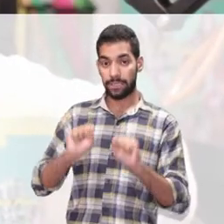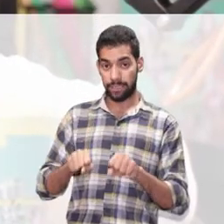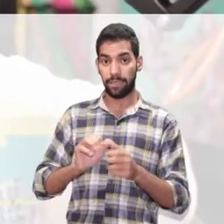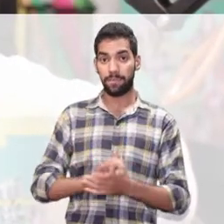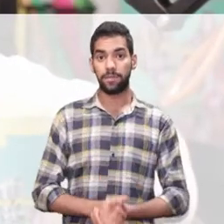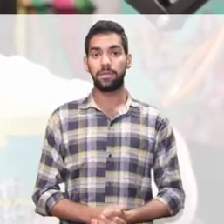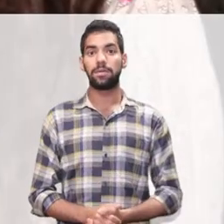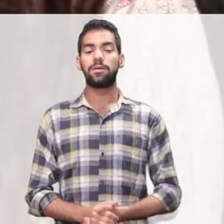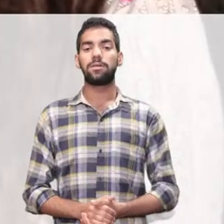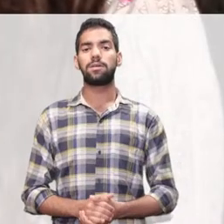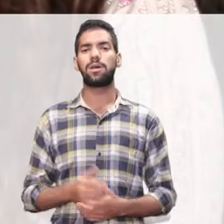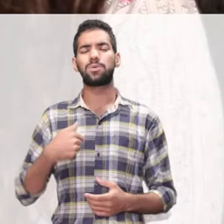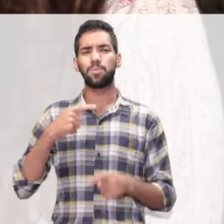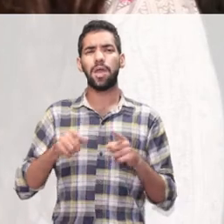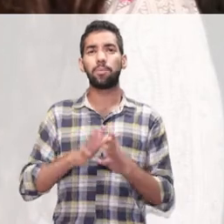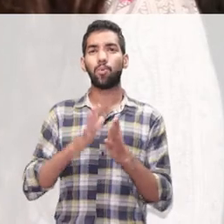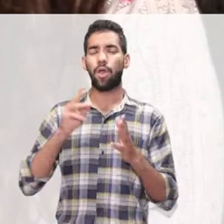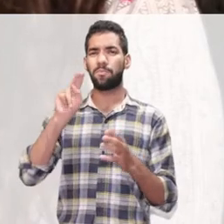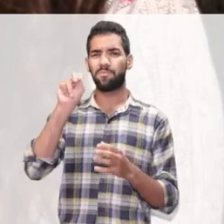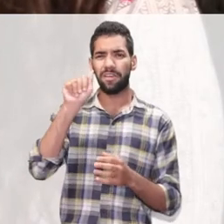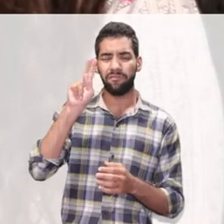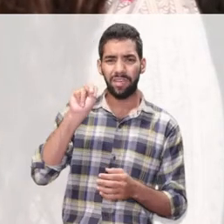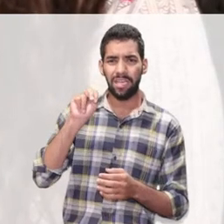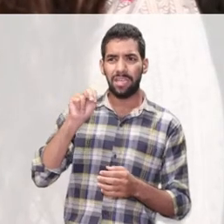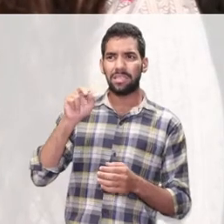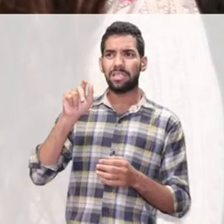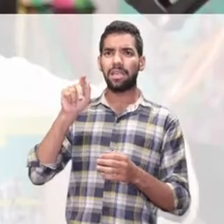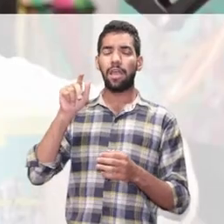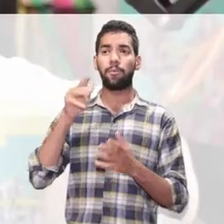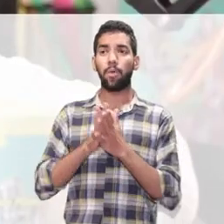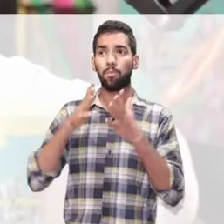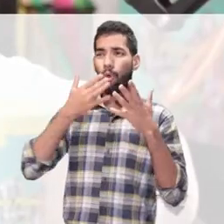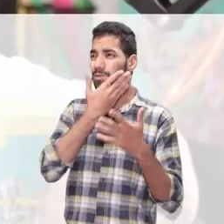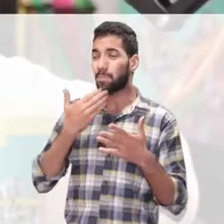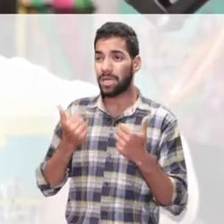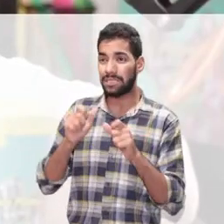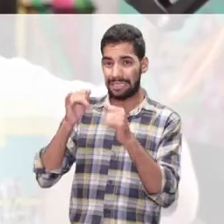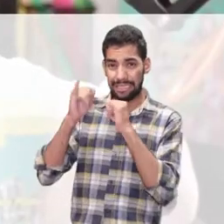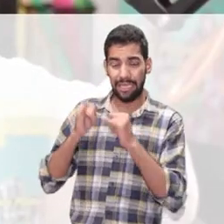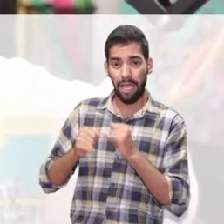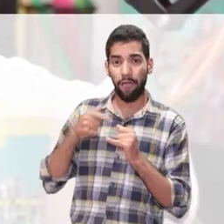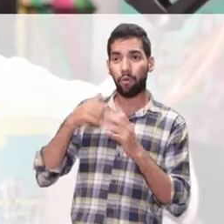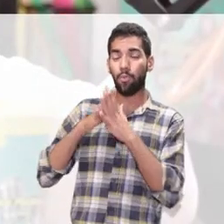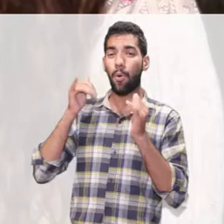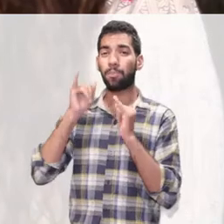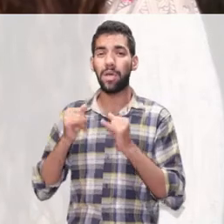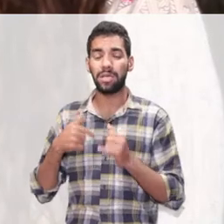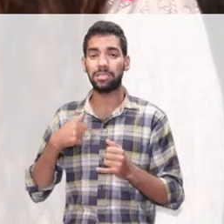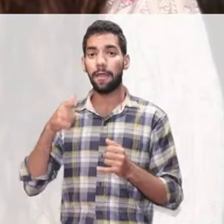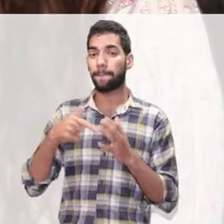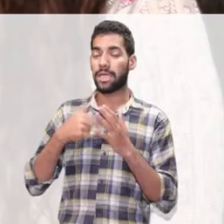मोर पपीहा कि सन ऑफ एनिमल्स फ्रॉम दिस पॉइंट टू द